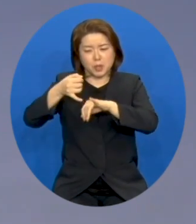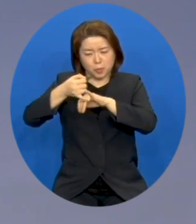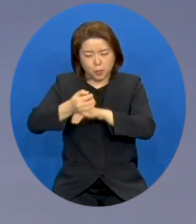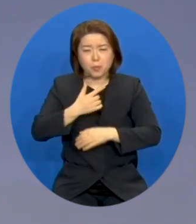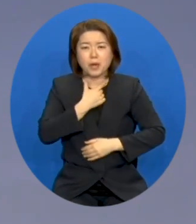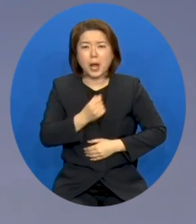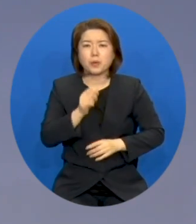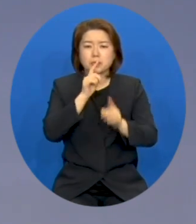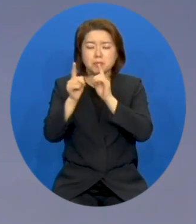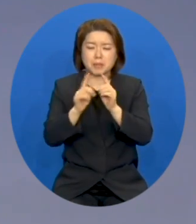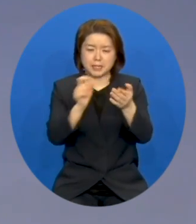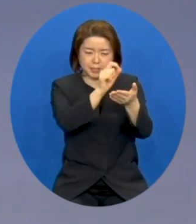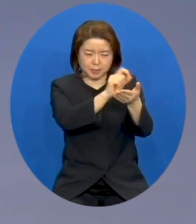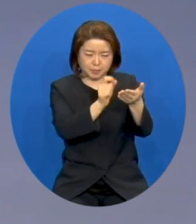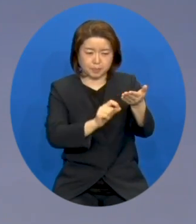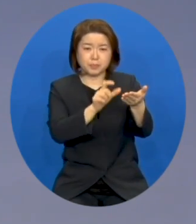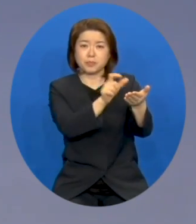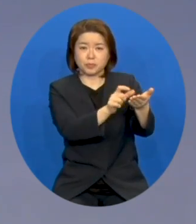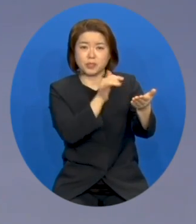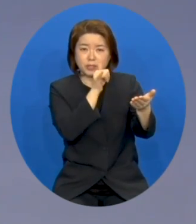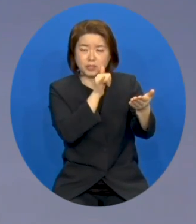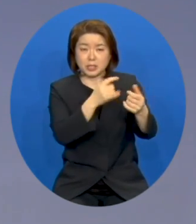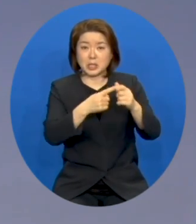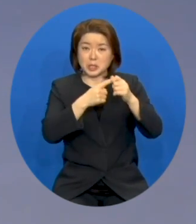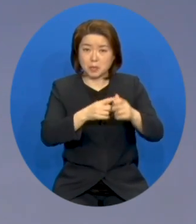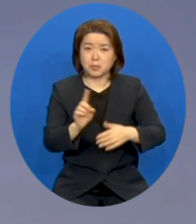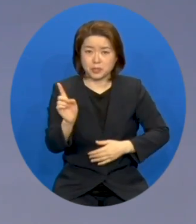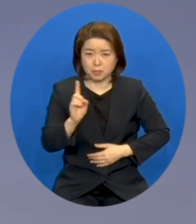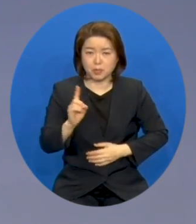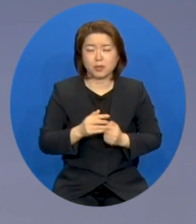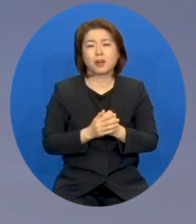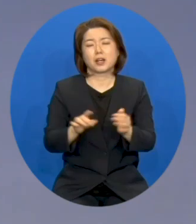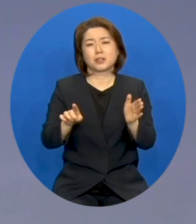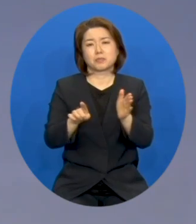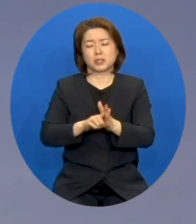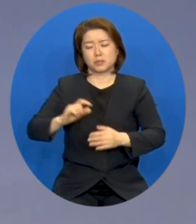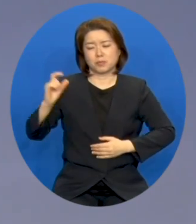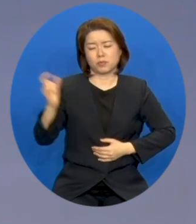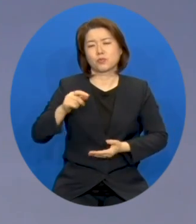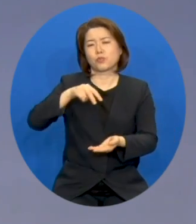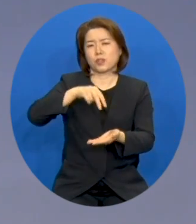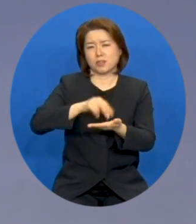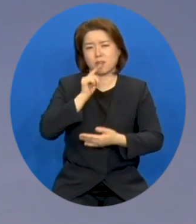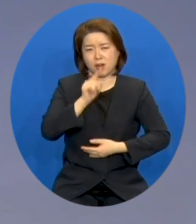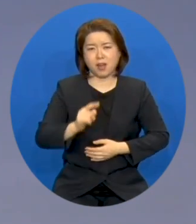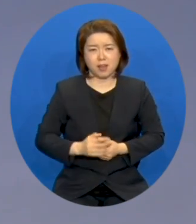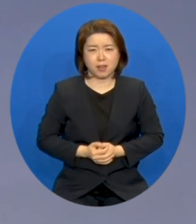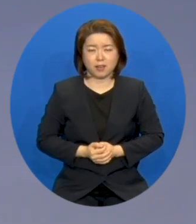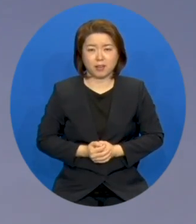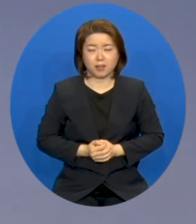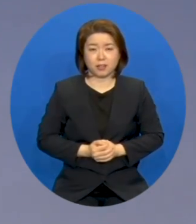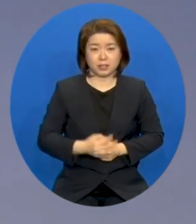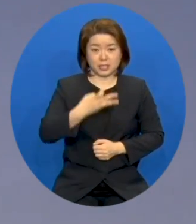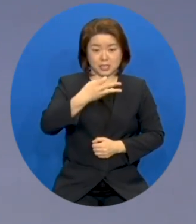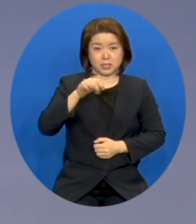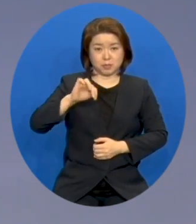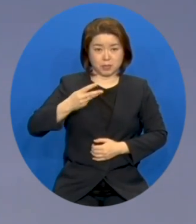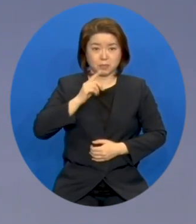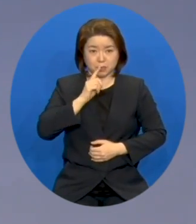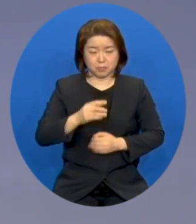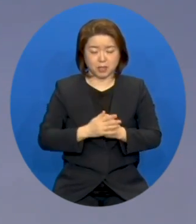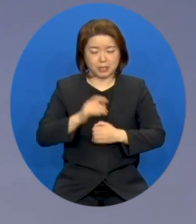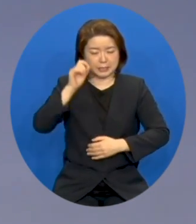말씀을 하고 계십니다. 그 첫 번째가 믿음에 굳게 서라는 것입니다. 13절 말씀에